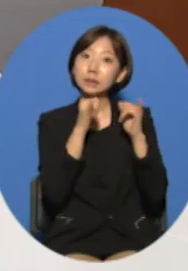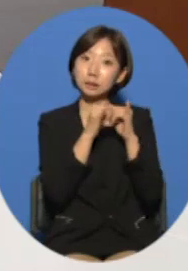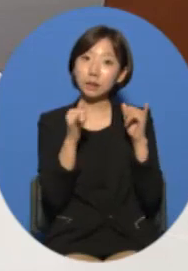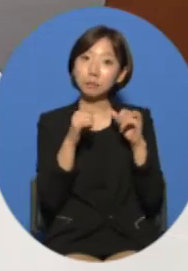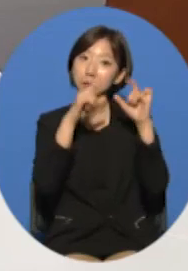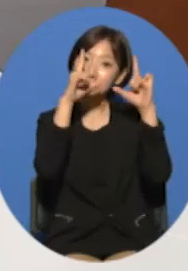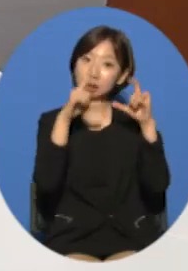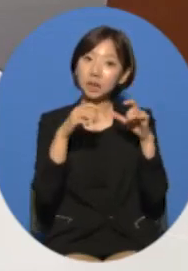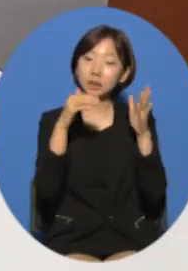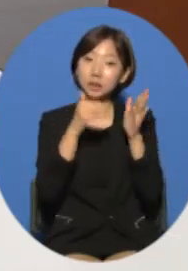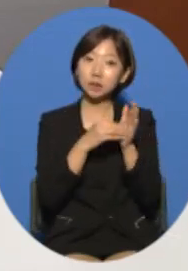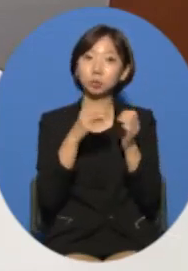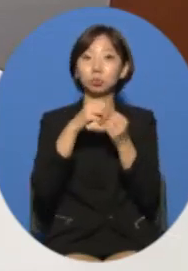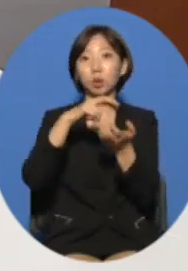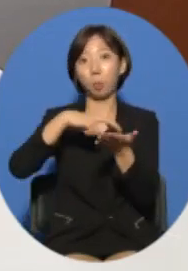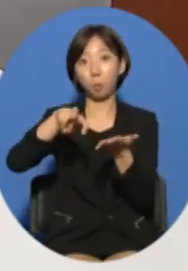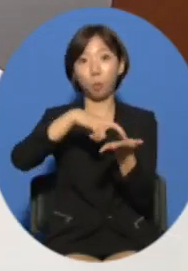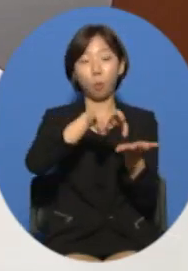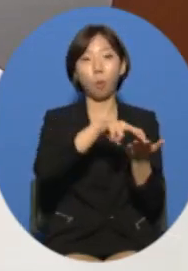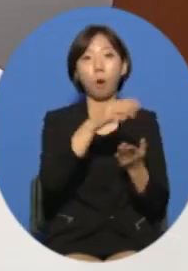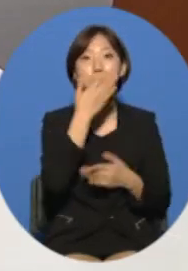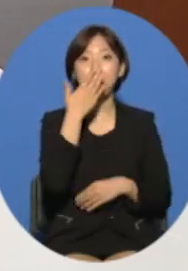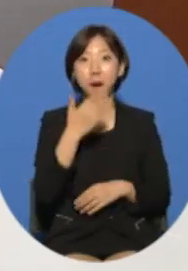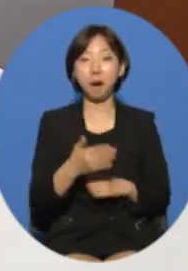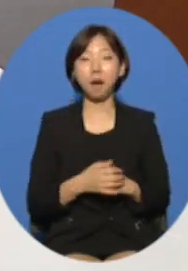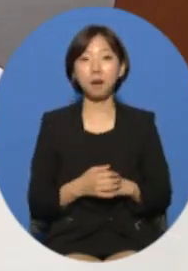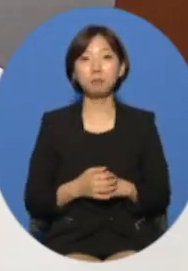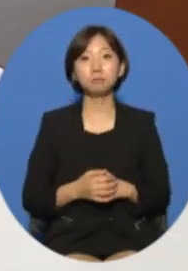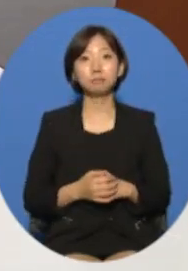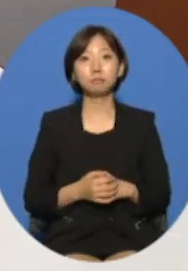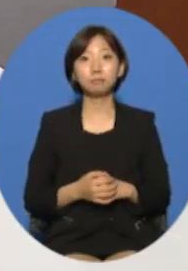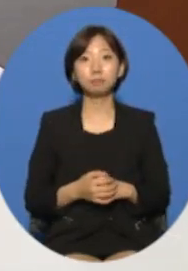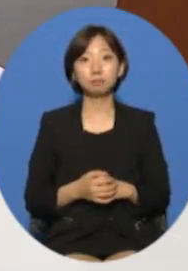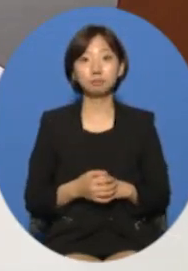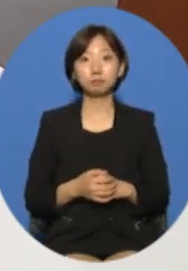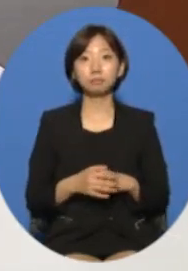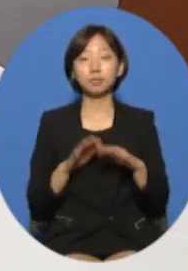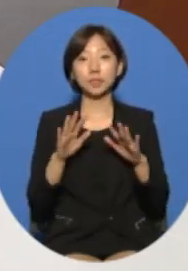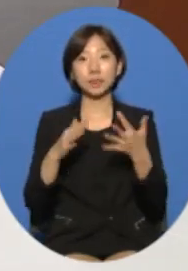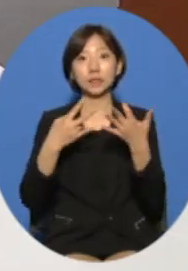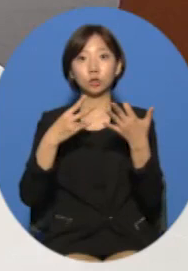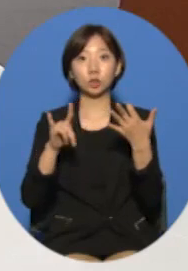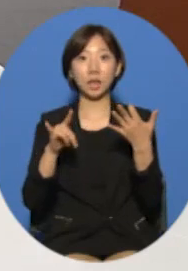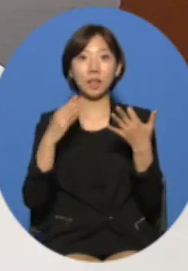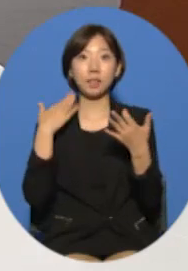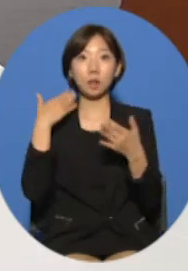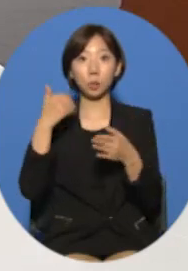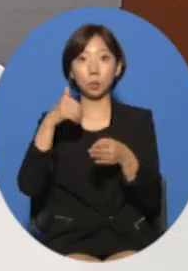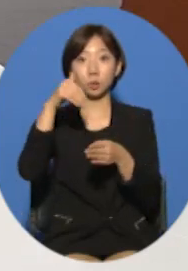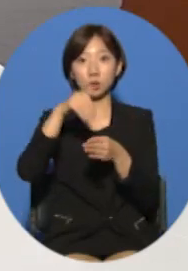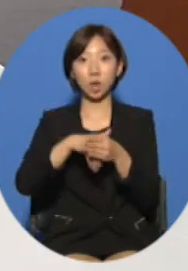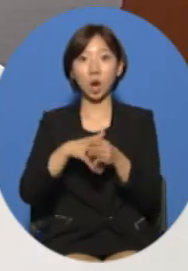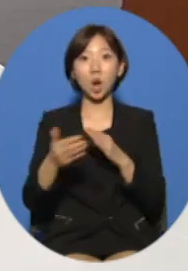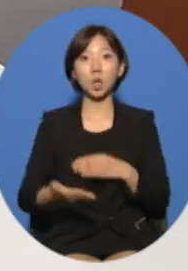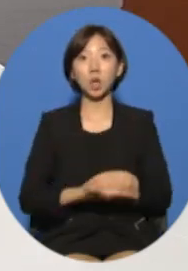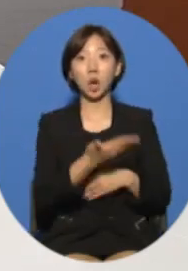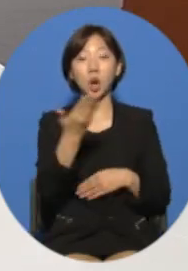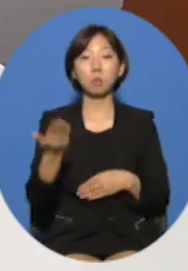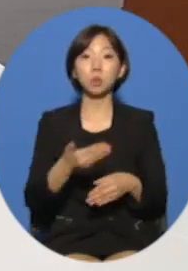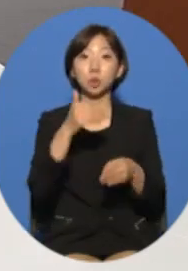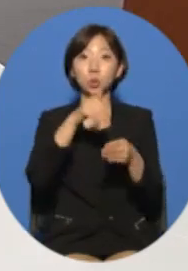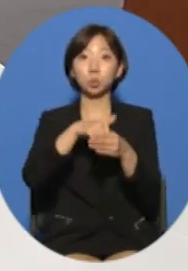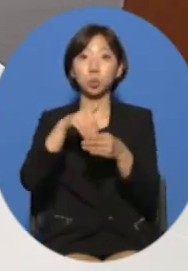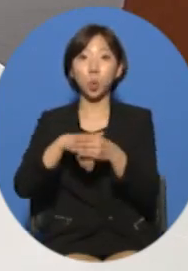SNS로 하는 것도 가능하도록 되어 있습니다. 그렇습니다. 말씀하셨으니까 네. 저희가 지금 제19대 대통령 선거 오늘 여러분이 투표를 하실